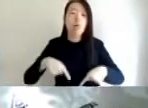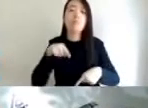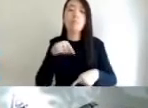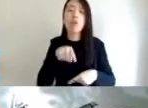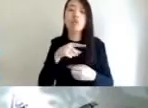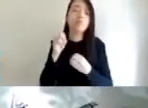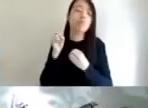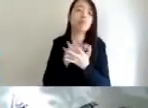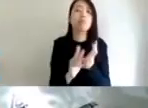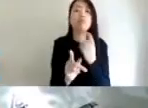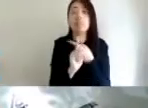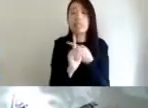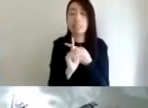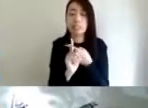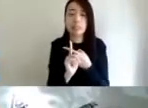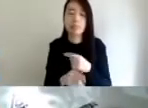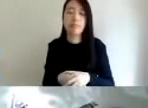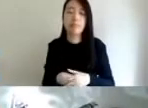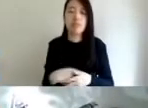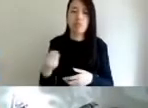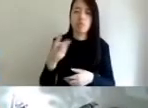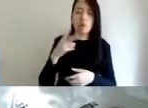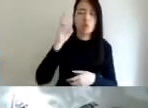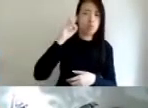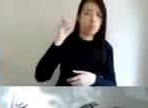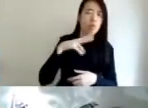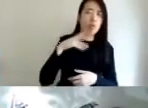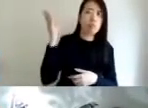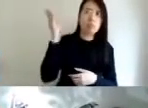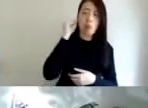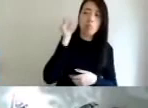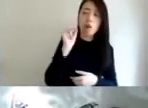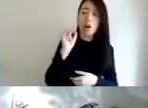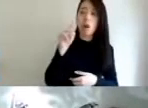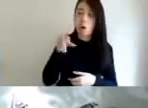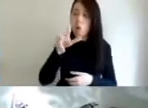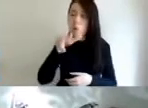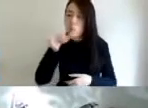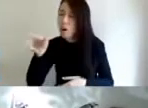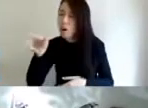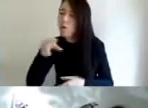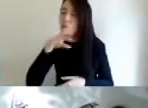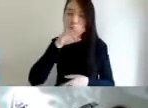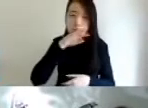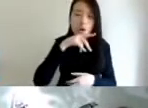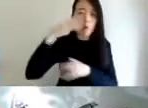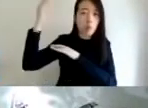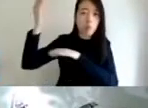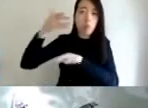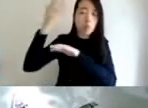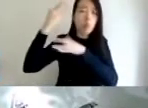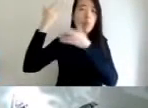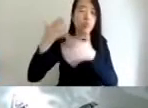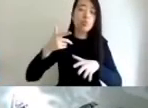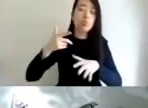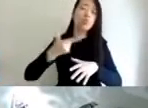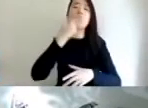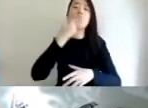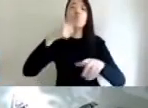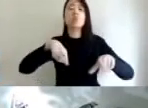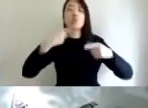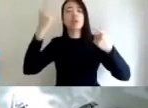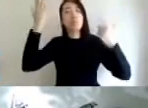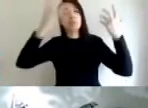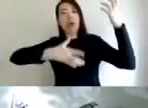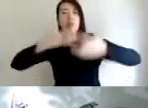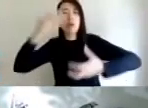咧呢啲，我哋成日都会听到啊，打完风有好多冧树啊，系咪？其实理论上呢棵